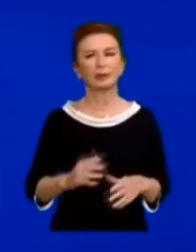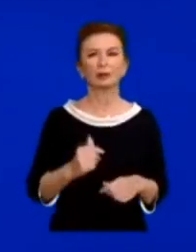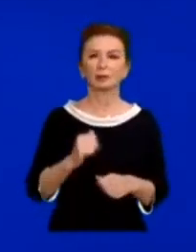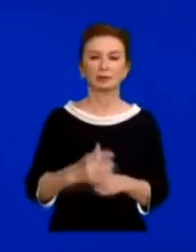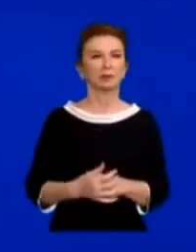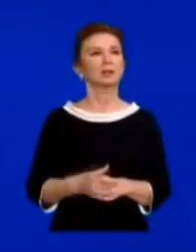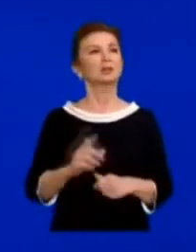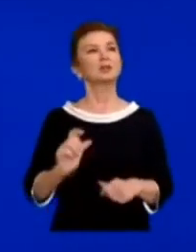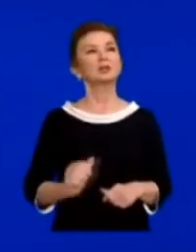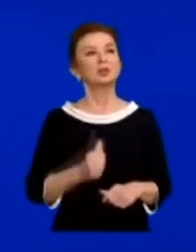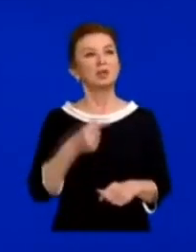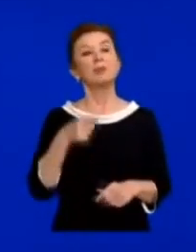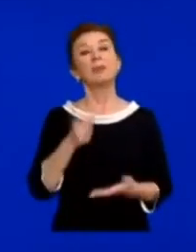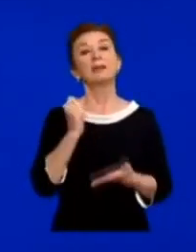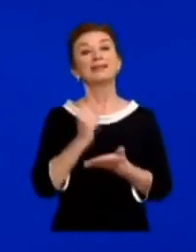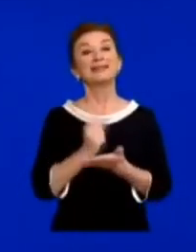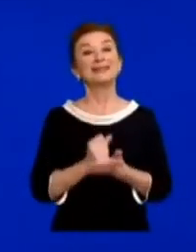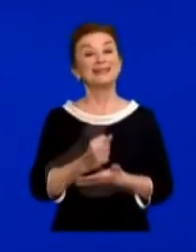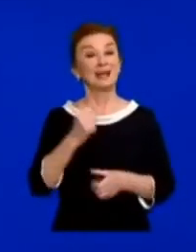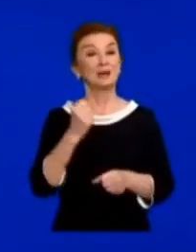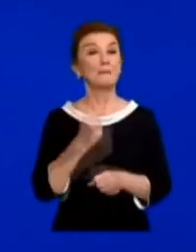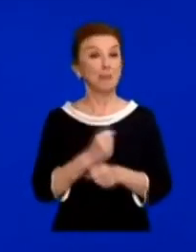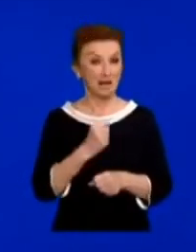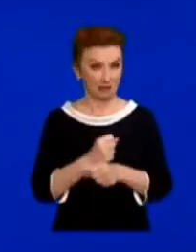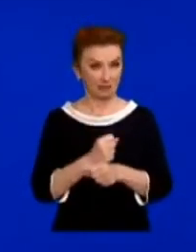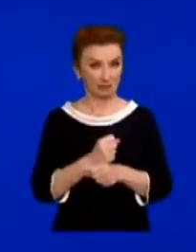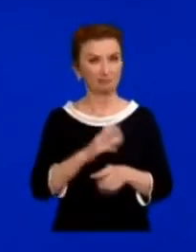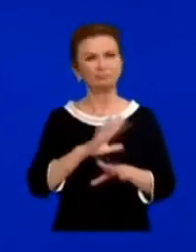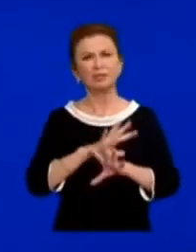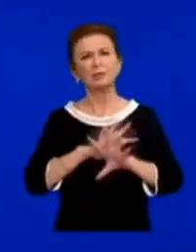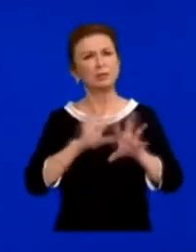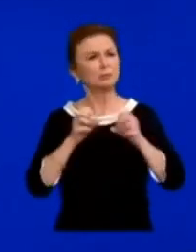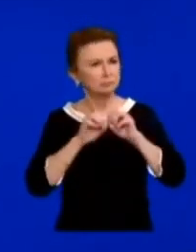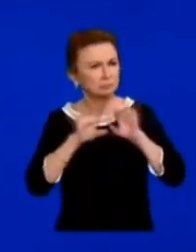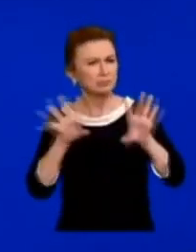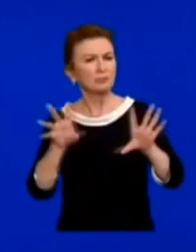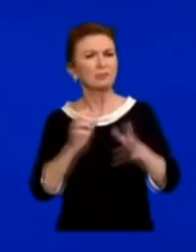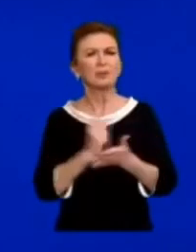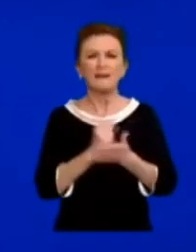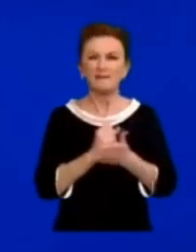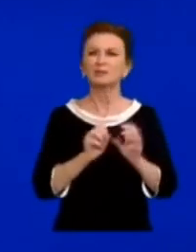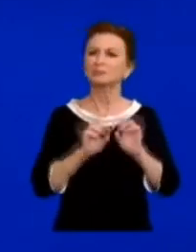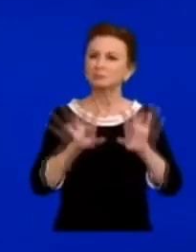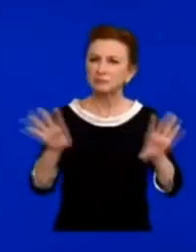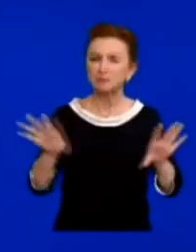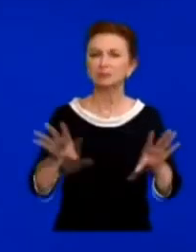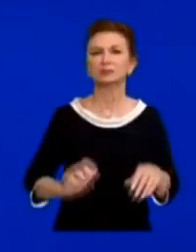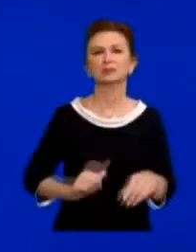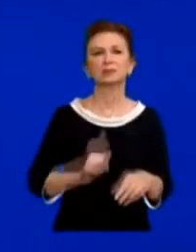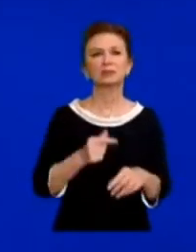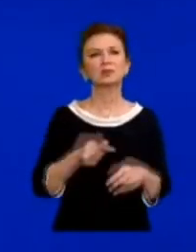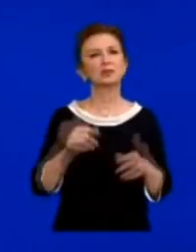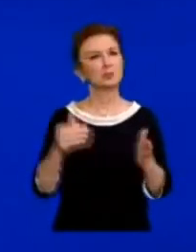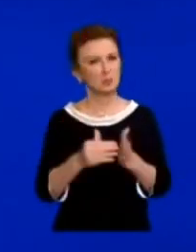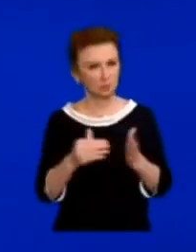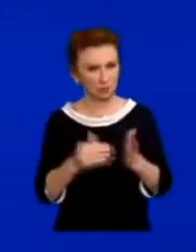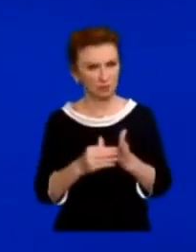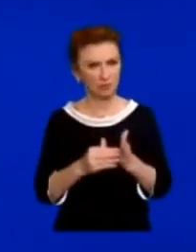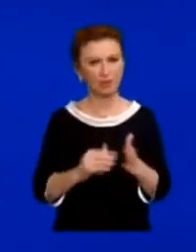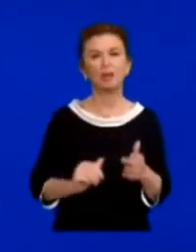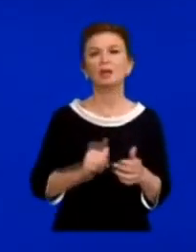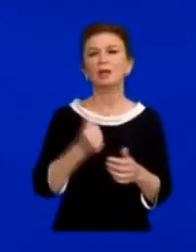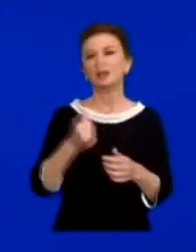Ta zwłoka jest tutaj potrzebna w opublikowaniu uchwały PKW, żeby wyjaśnić do